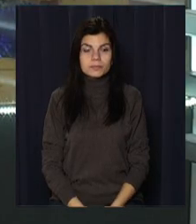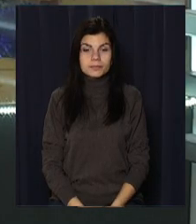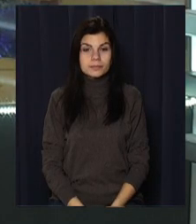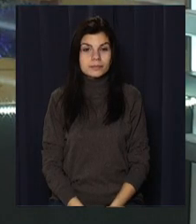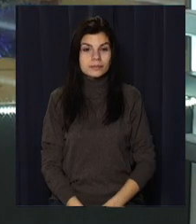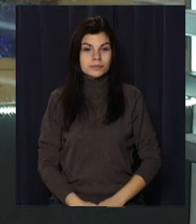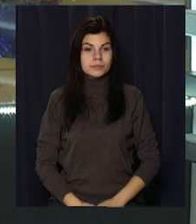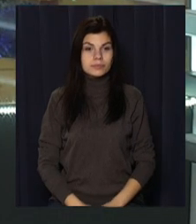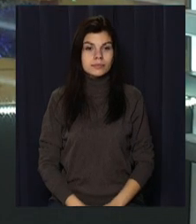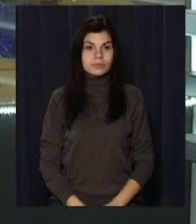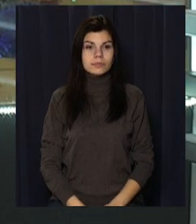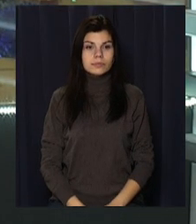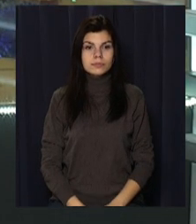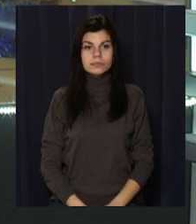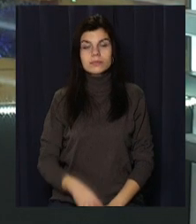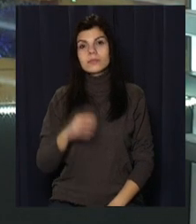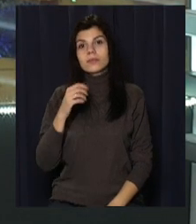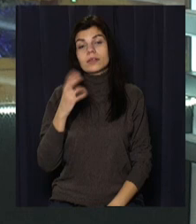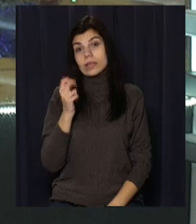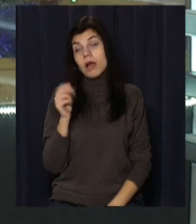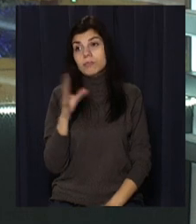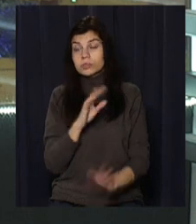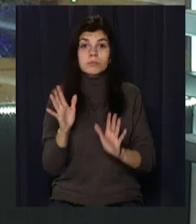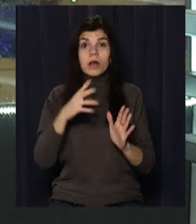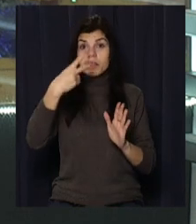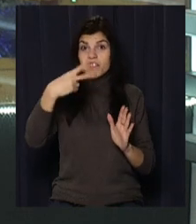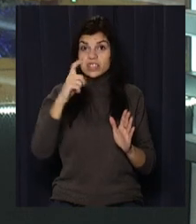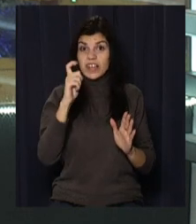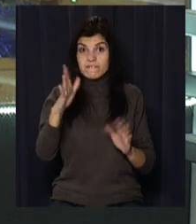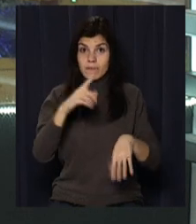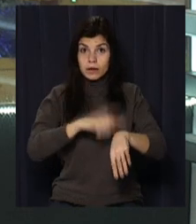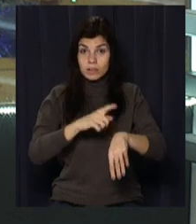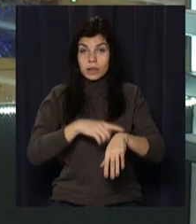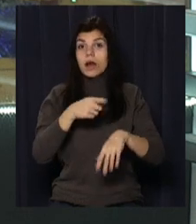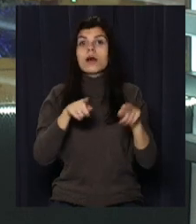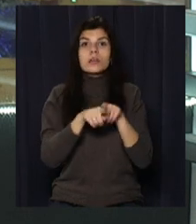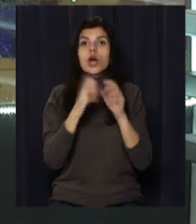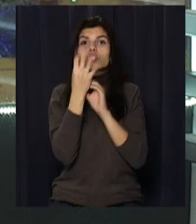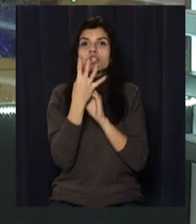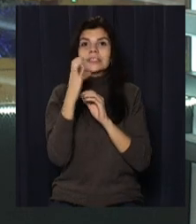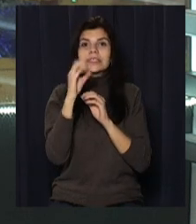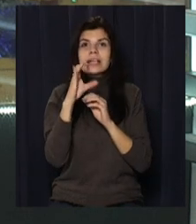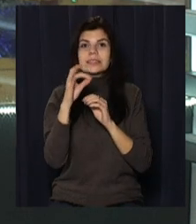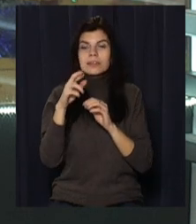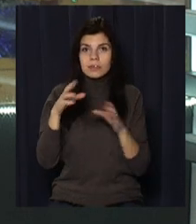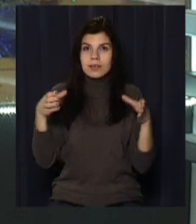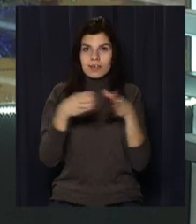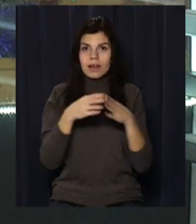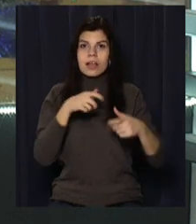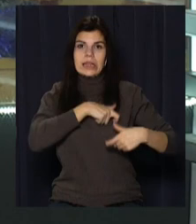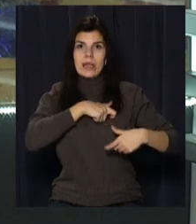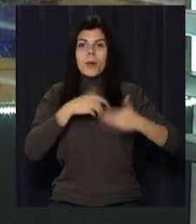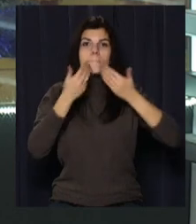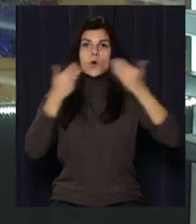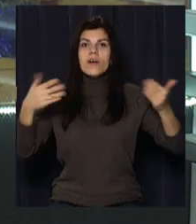На все про все 20 хвилин. Стільки тривала 14-та сесія Дніпровської міськради, остання у 2021